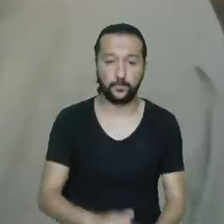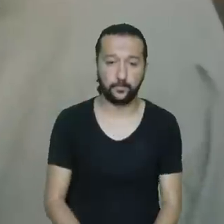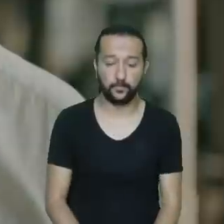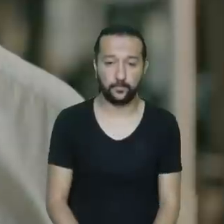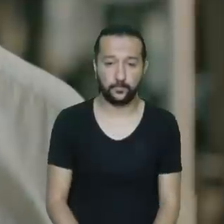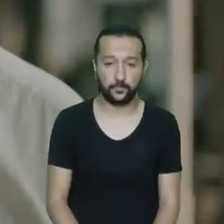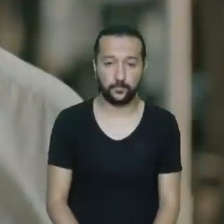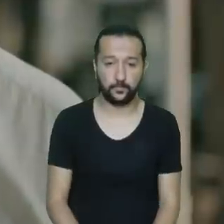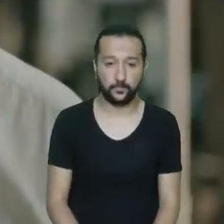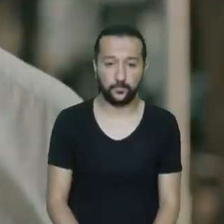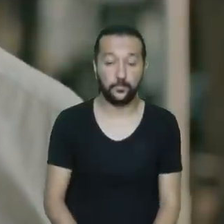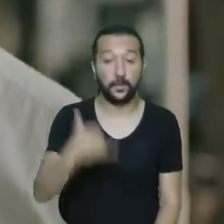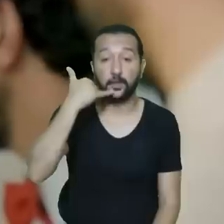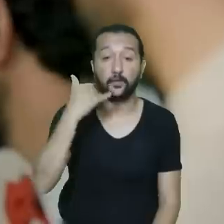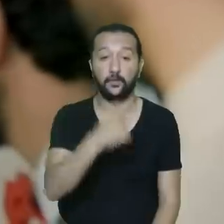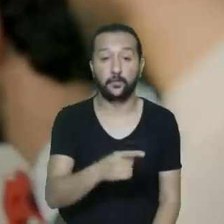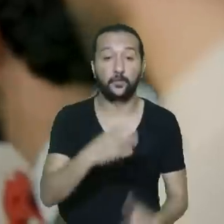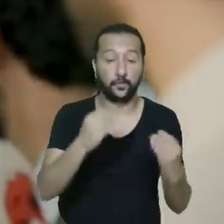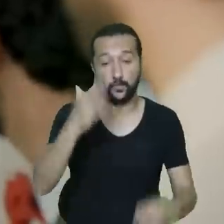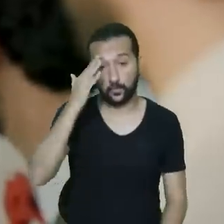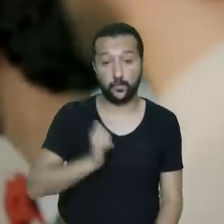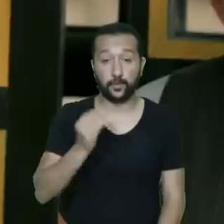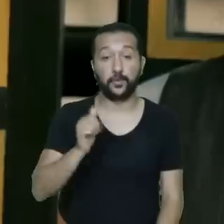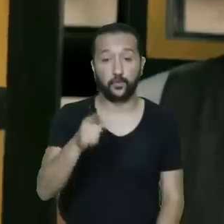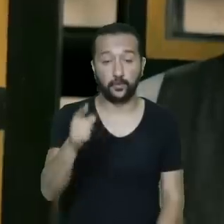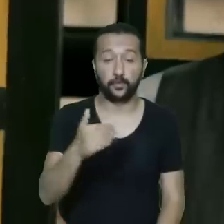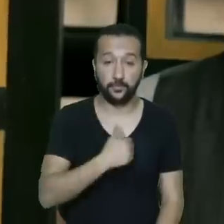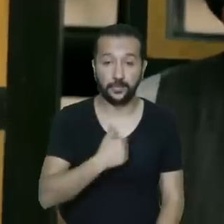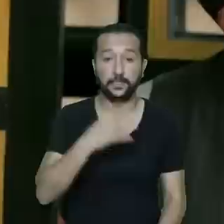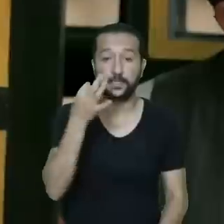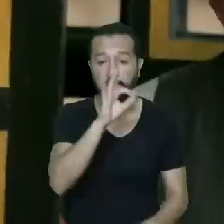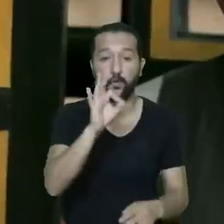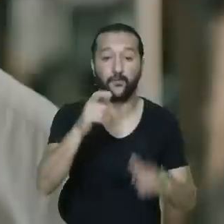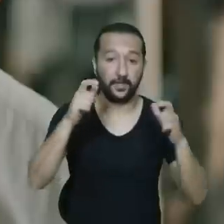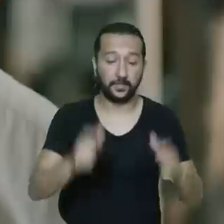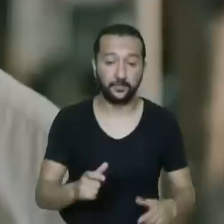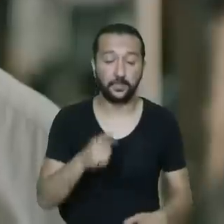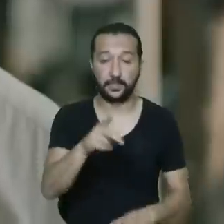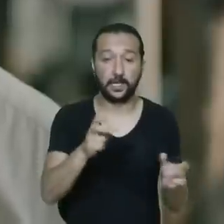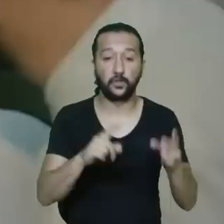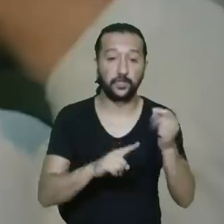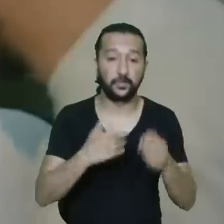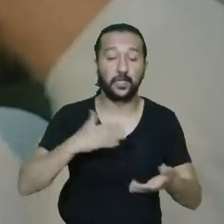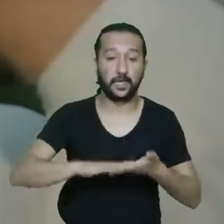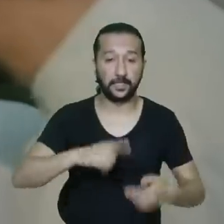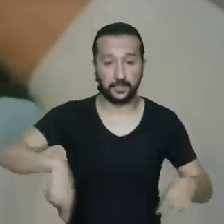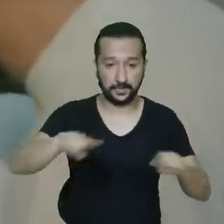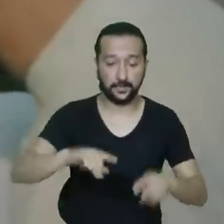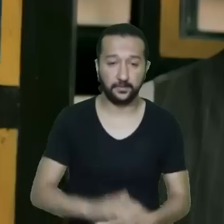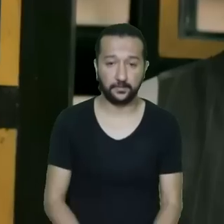be. Alo. Komutanım iyi günler. Biz Yeşilova kasabasından radyocu İsmail ve